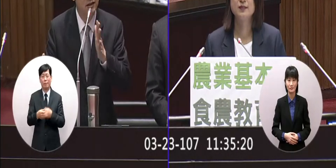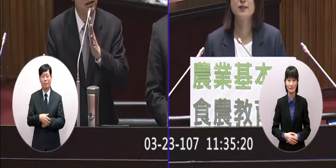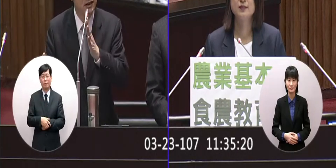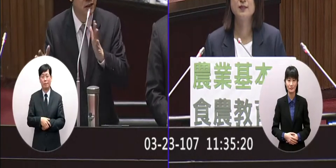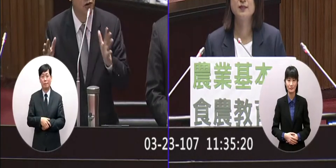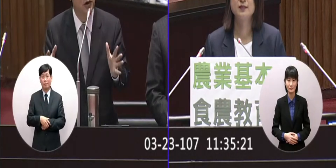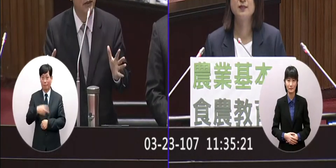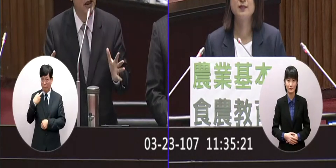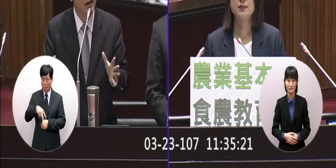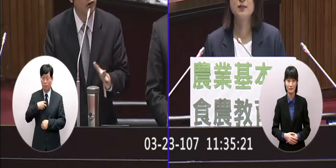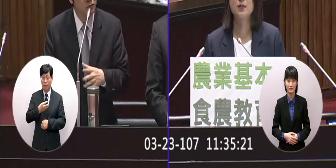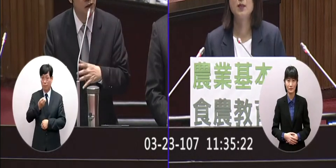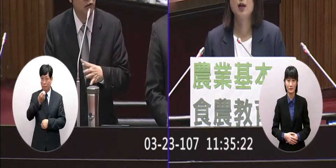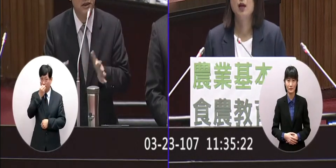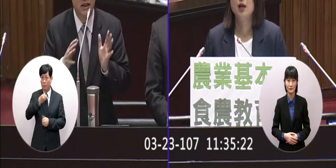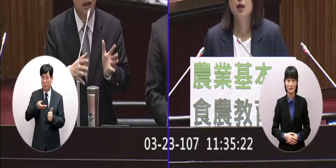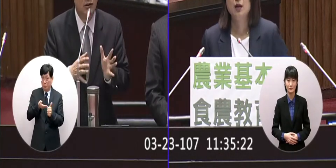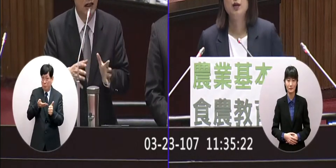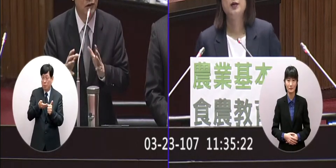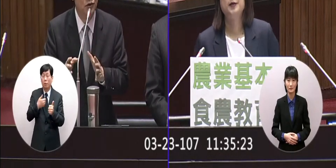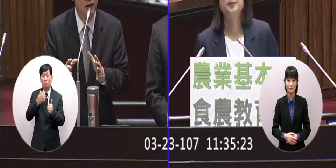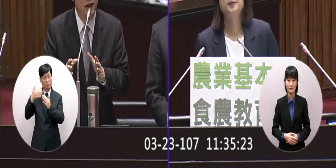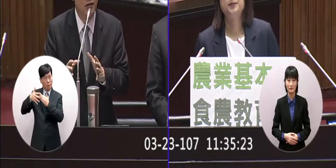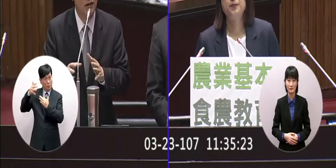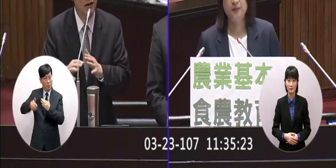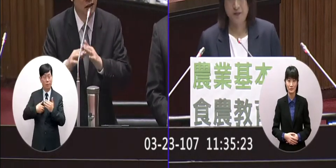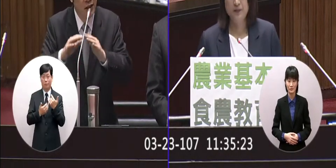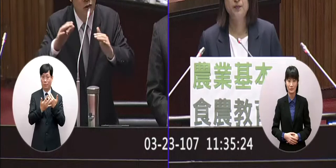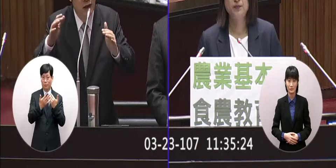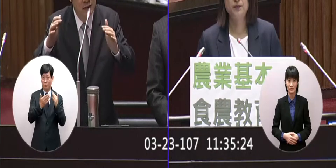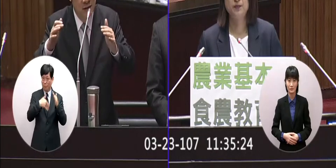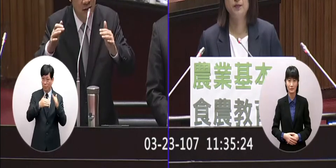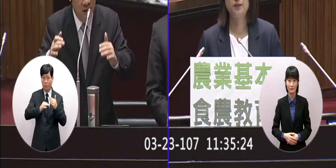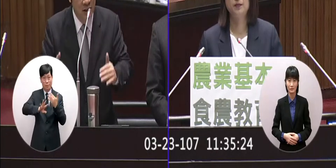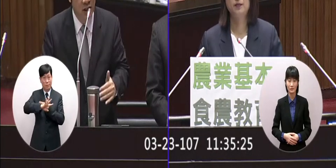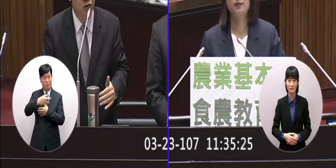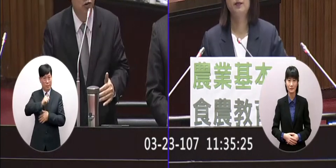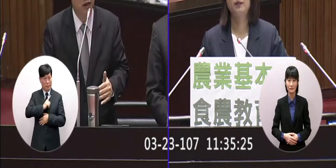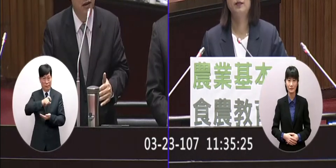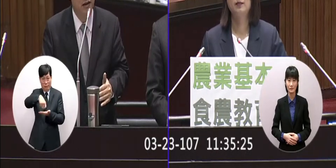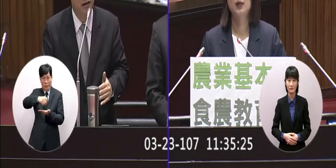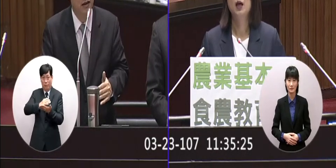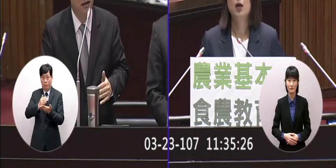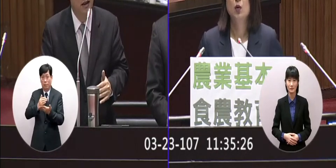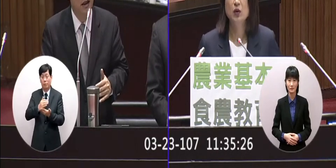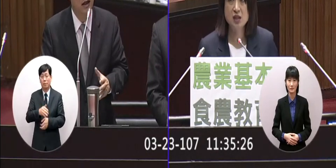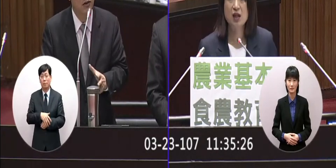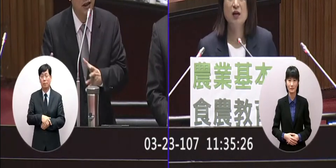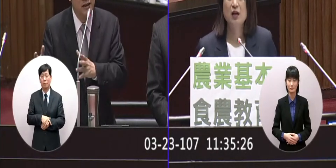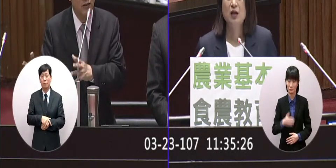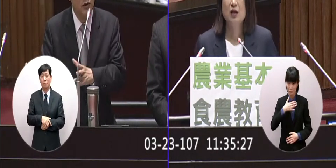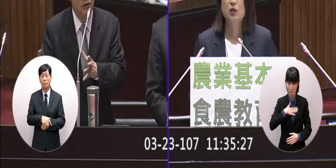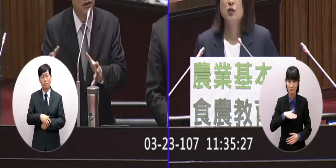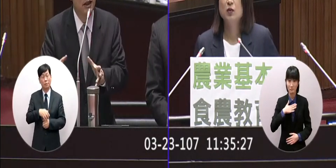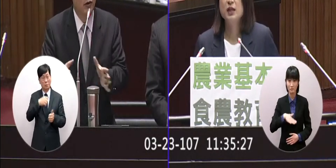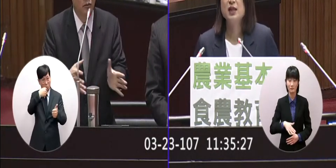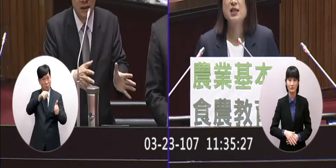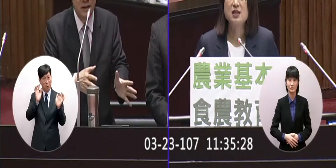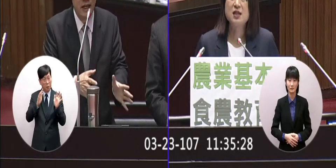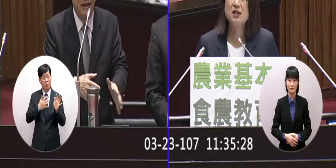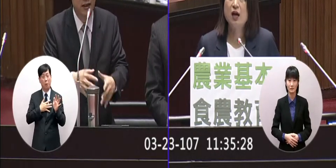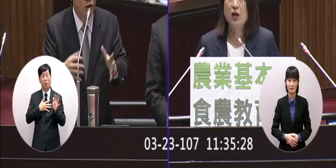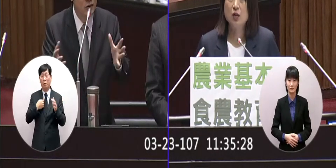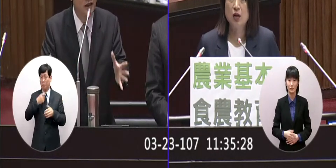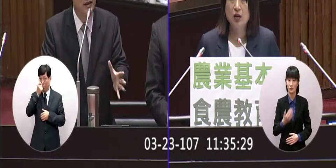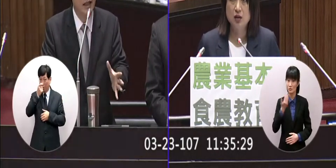们也在食育里面也让我们是校长跟学校另外再自己去写书，然后让小朋友知道我